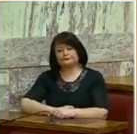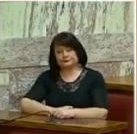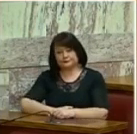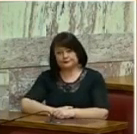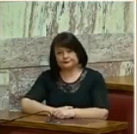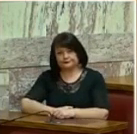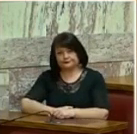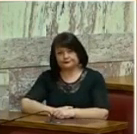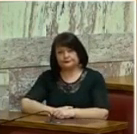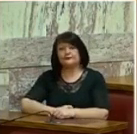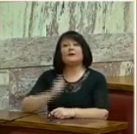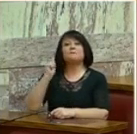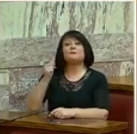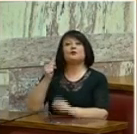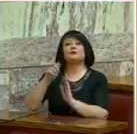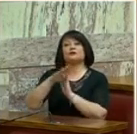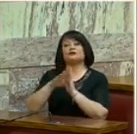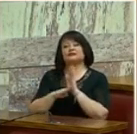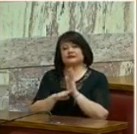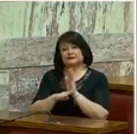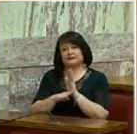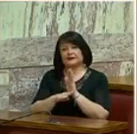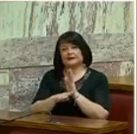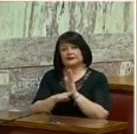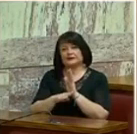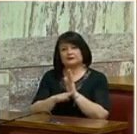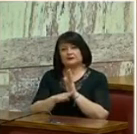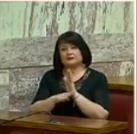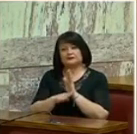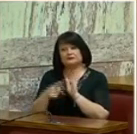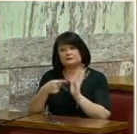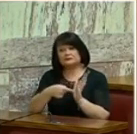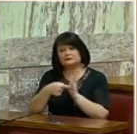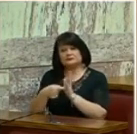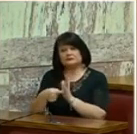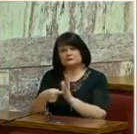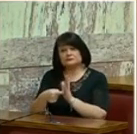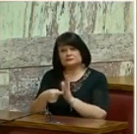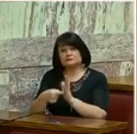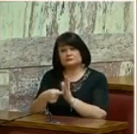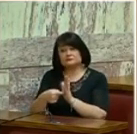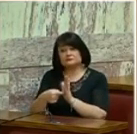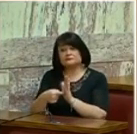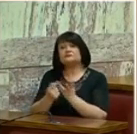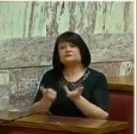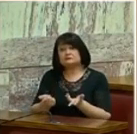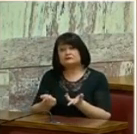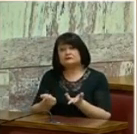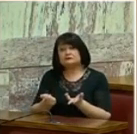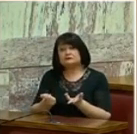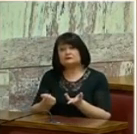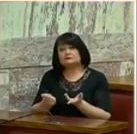Αυτό το πολιτικό σύστημα, του οποίου έκφανση και ακραία